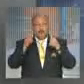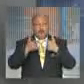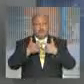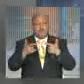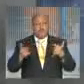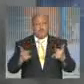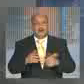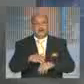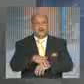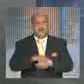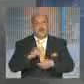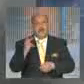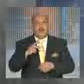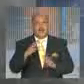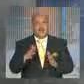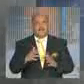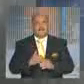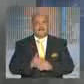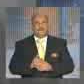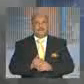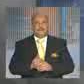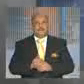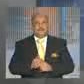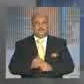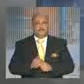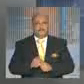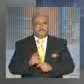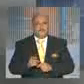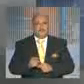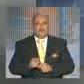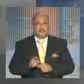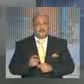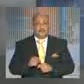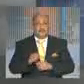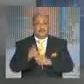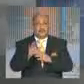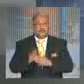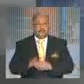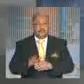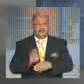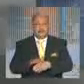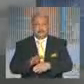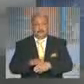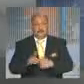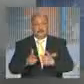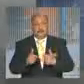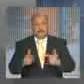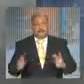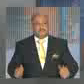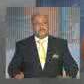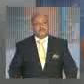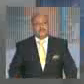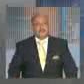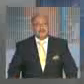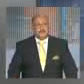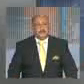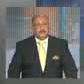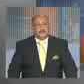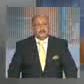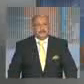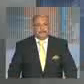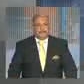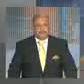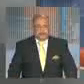في مختلف مناطق ولاية الكاف للتوقي من هذا المرض وتوعية المربين بمخاطره.